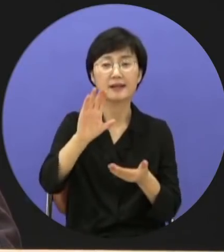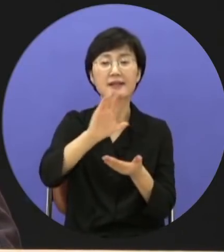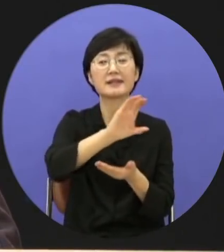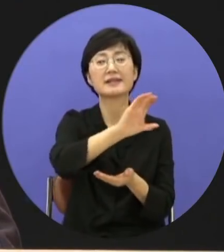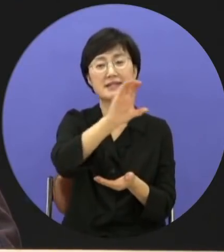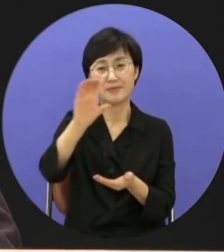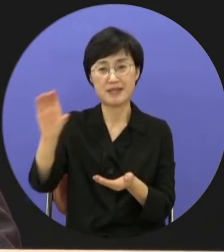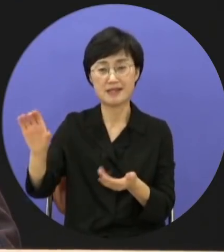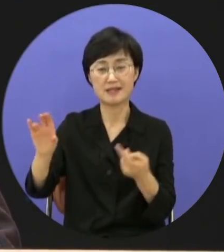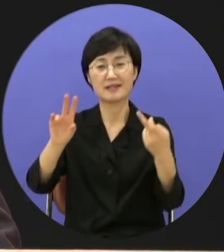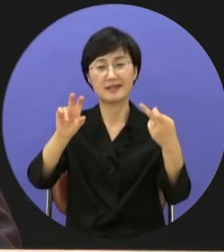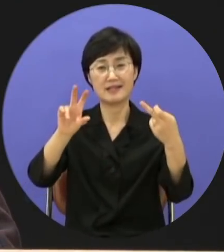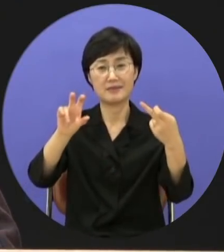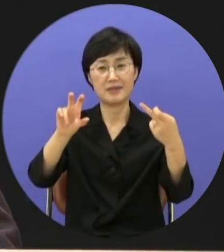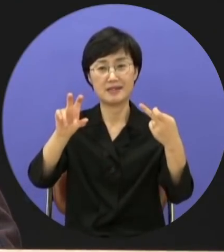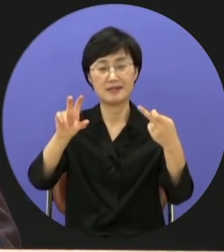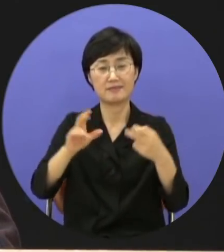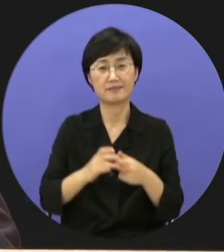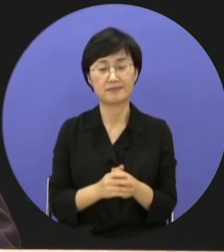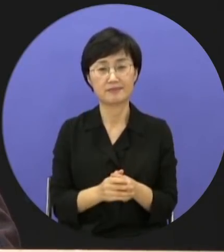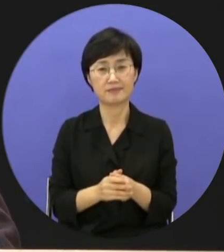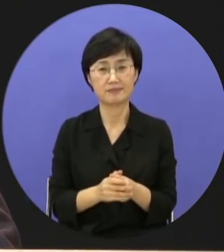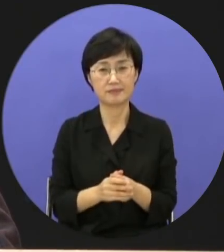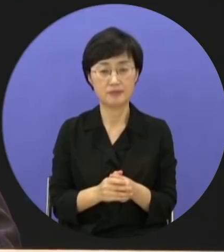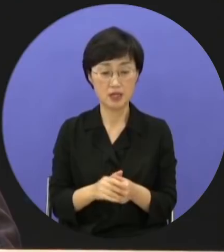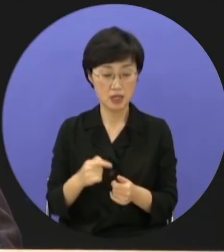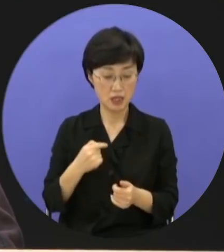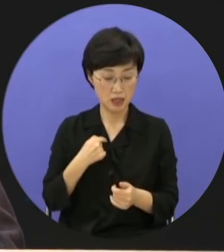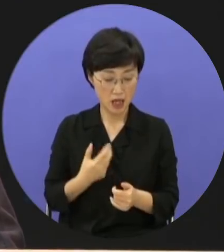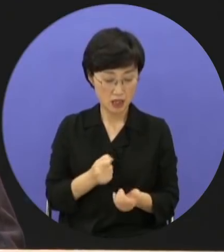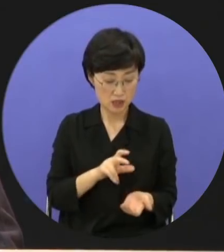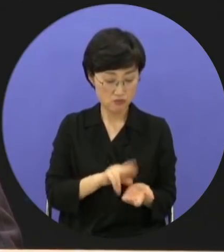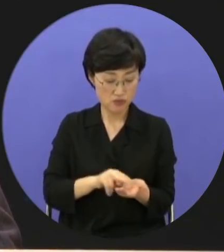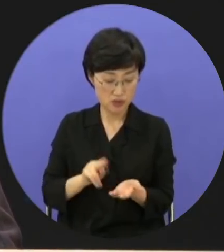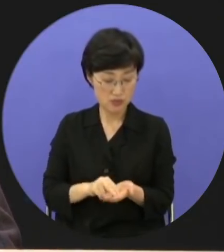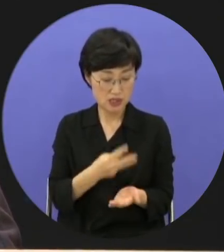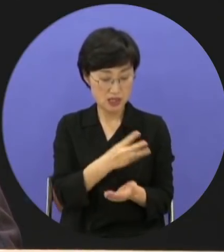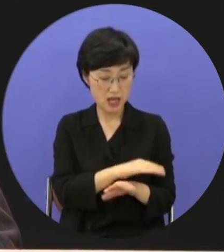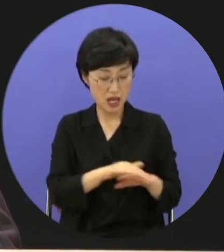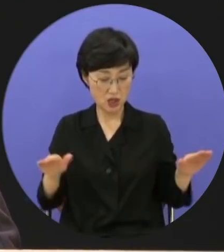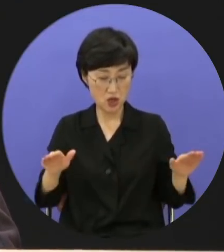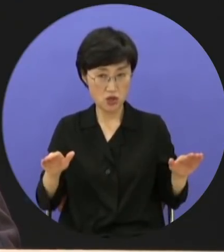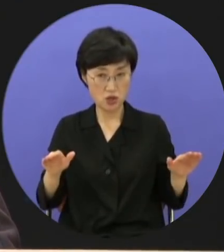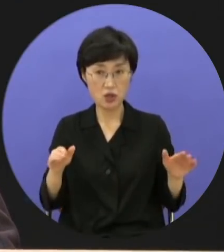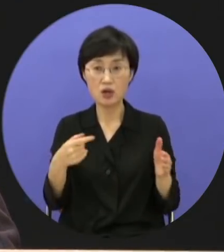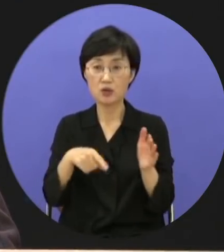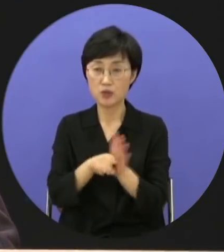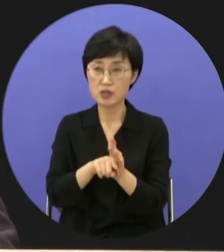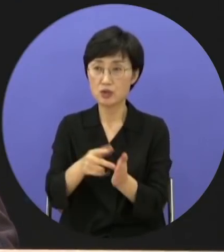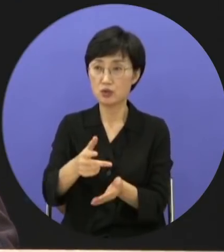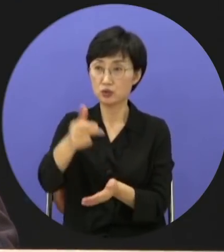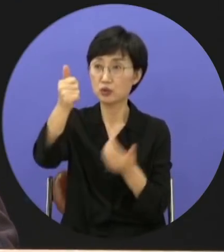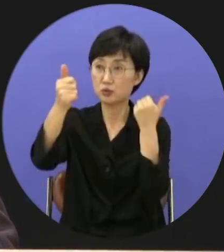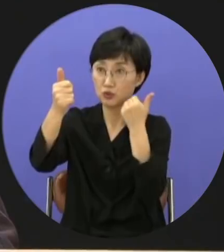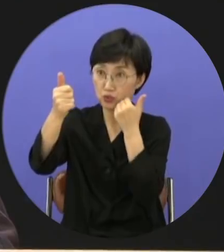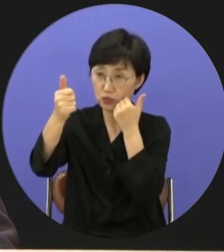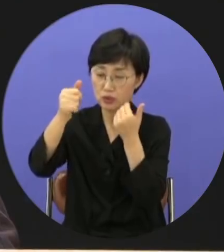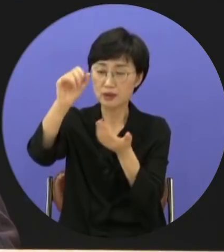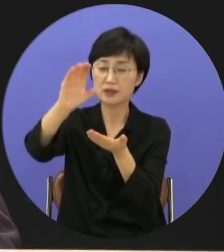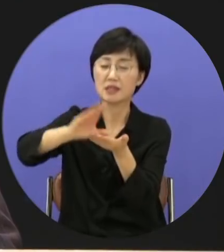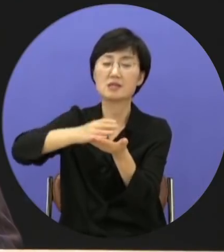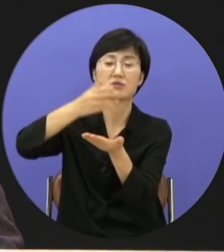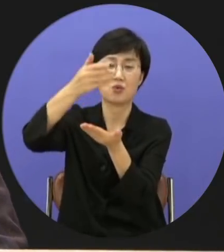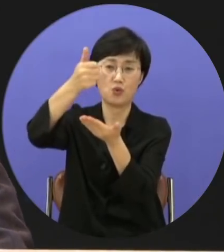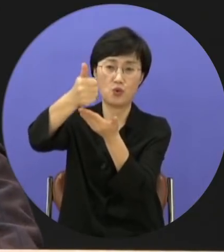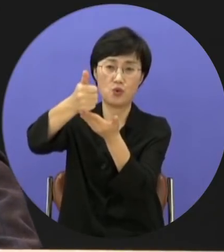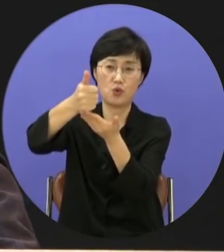Christmas that is mine and personalized. 세 가지 문제 해결해야 되기 때문에 주는 그리스도시요 살아계신 하나님의 아들이십니다. We need to solve